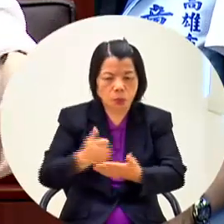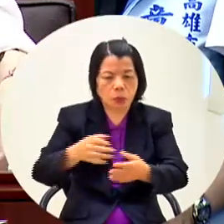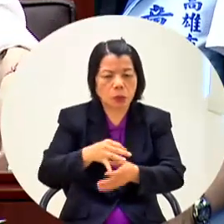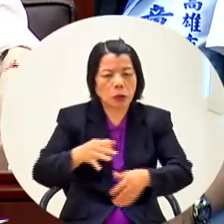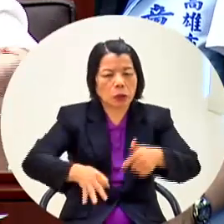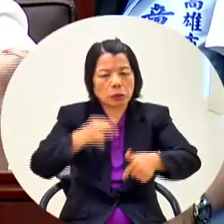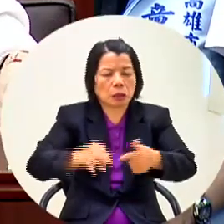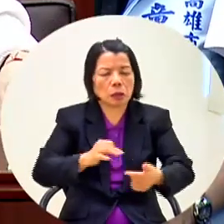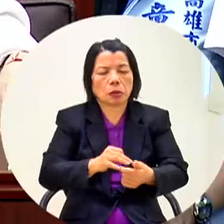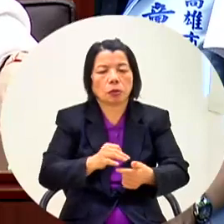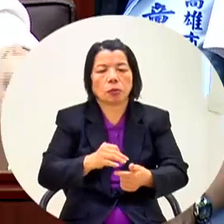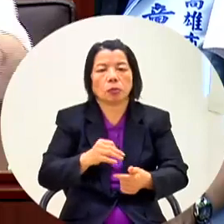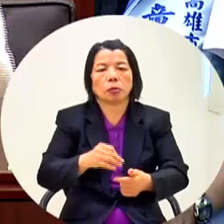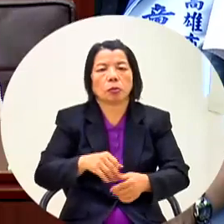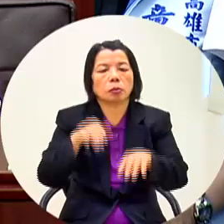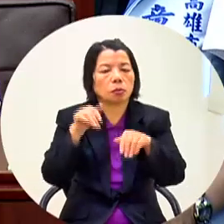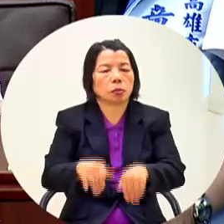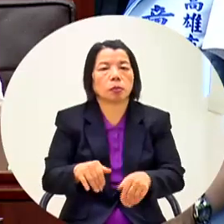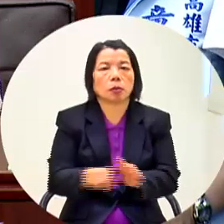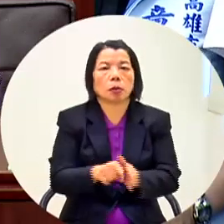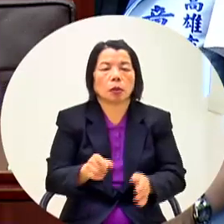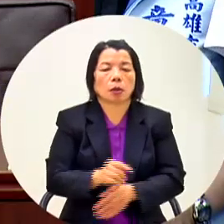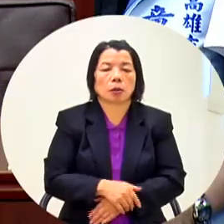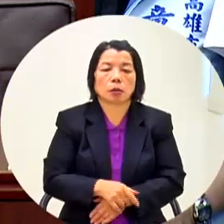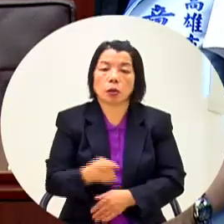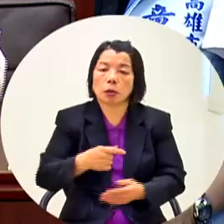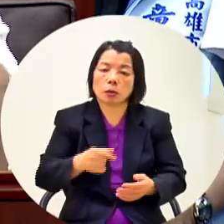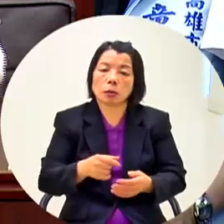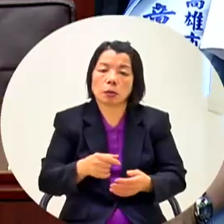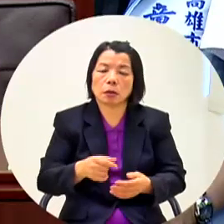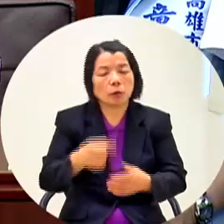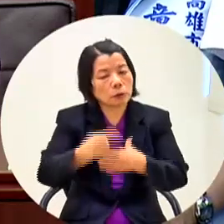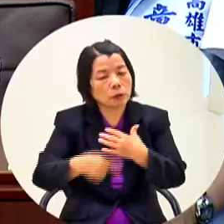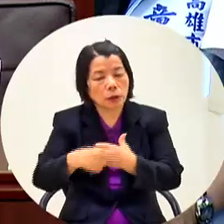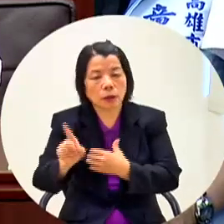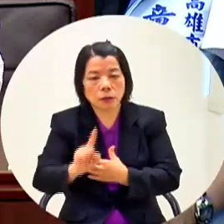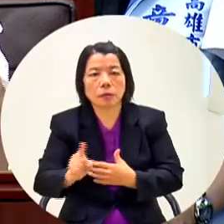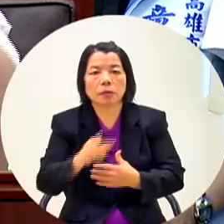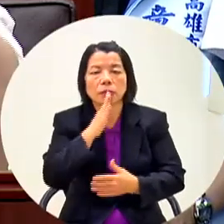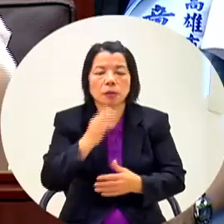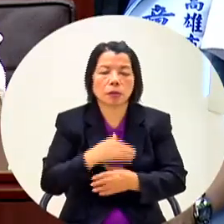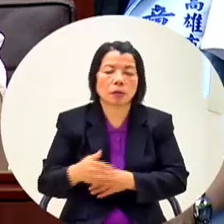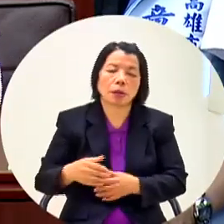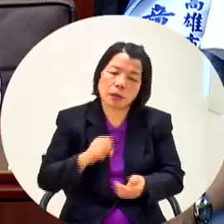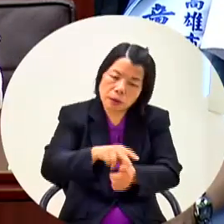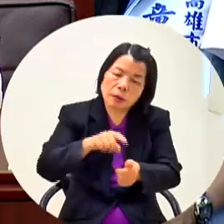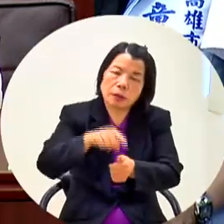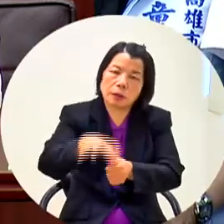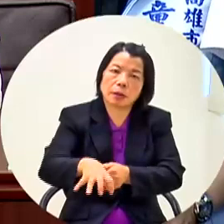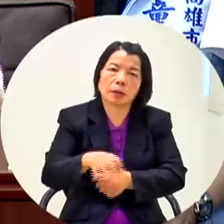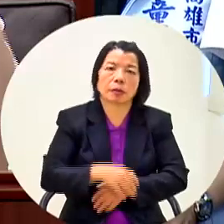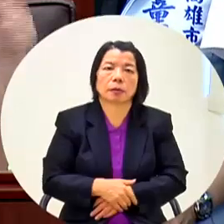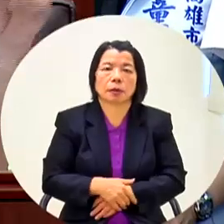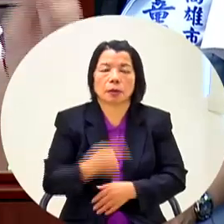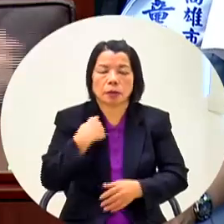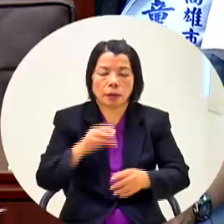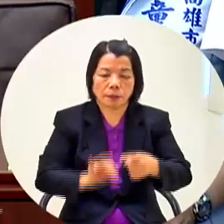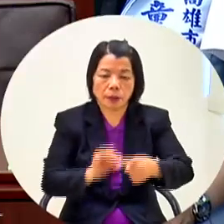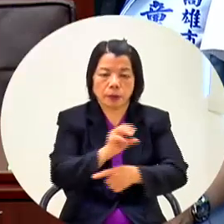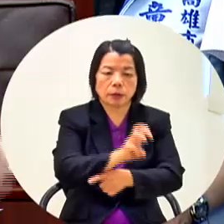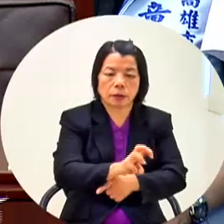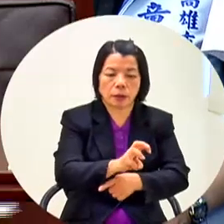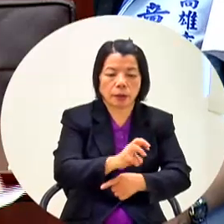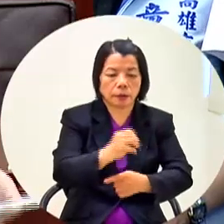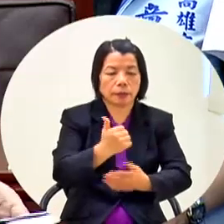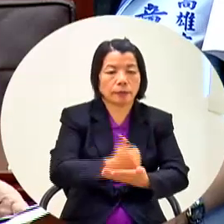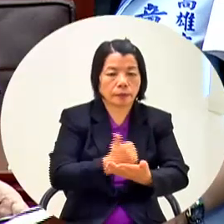格崩盘以后最伤害的就是产地，所以我们希望一个黄金比例，30%外销，70%内